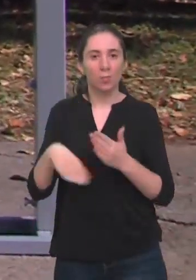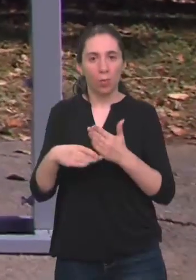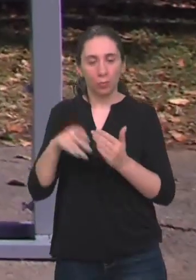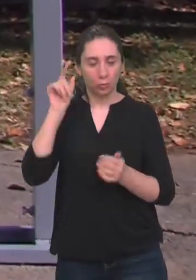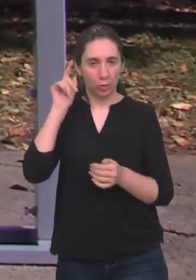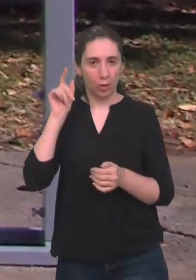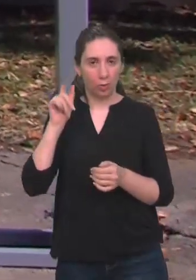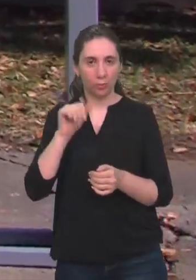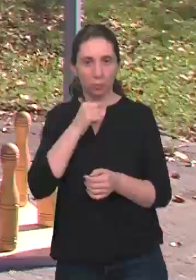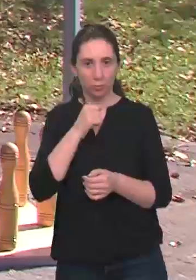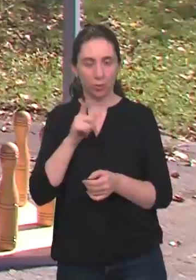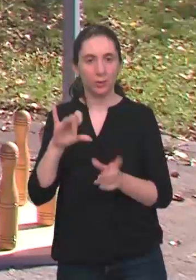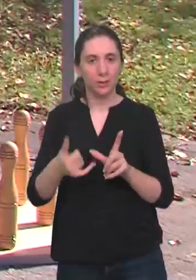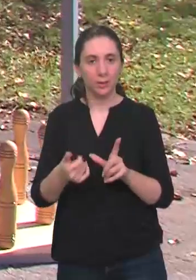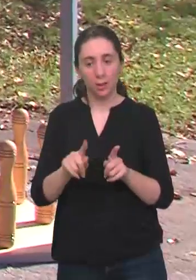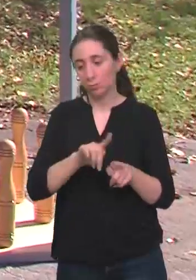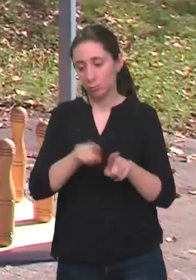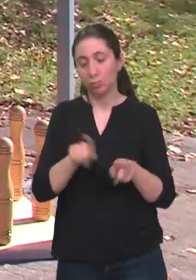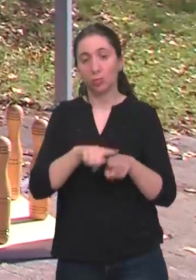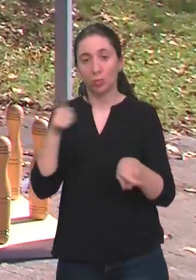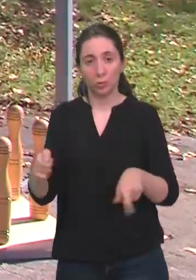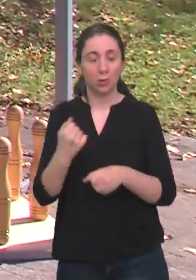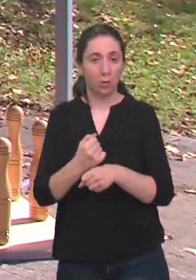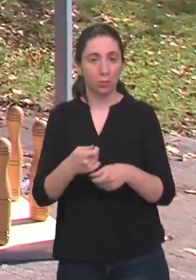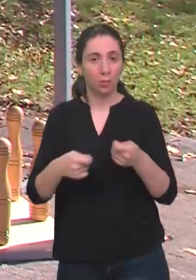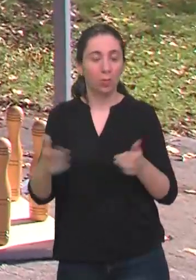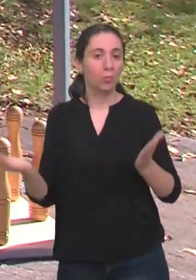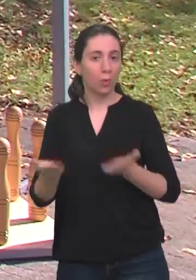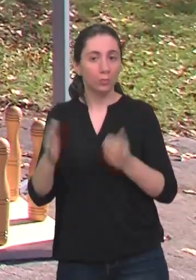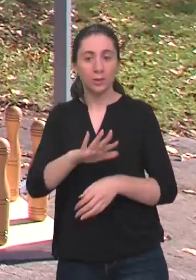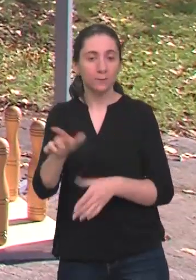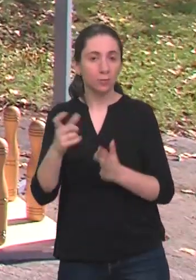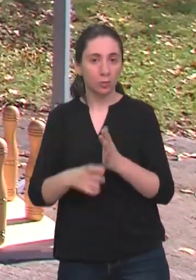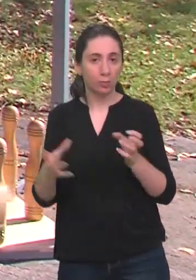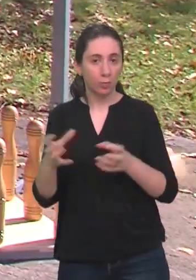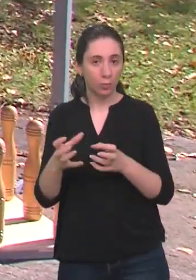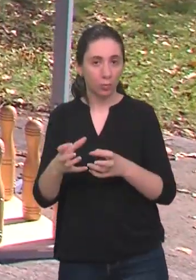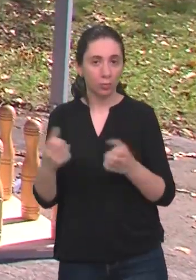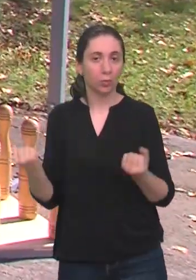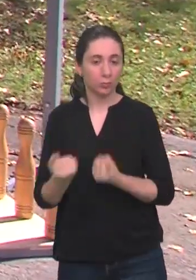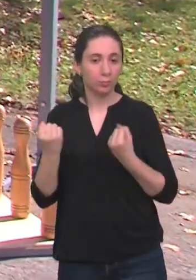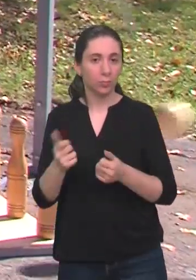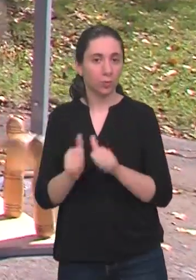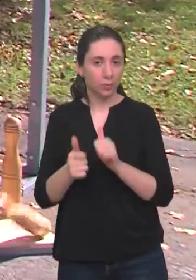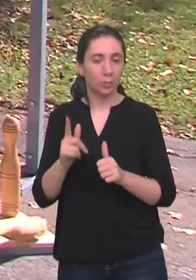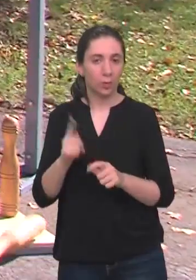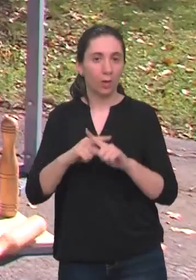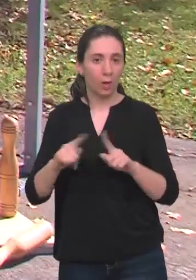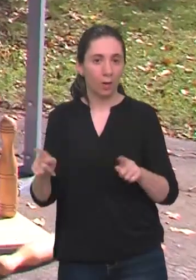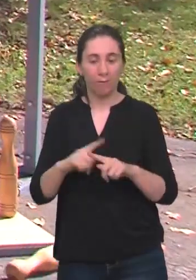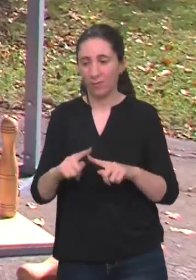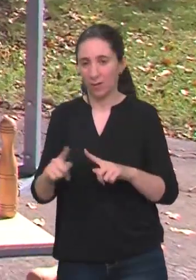županije. Cilj je, kao i u dosadašnjem radu udruge, poticanje svih članova društva na bavljanje sportom i različitim